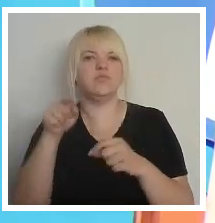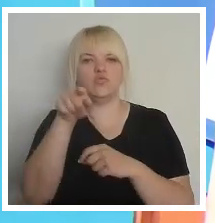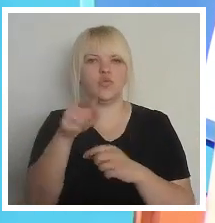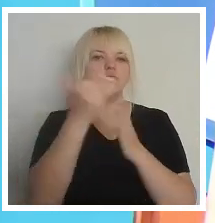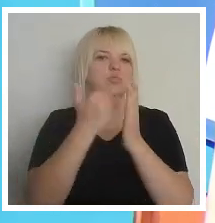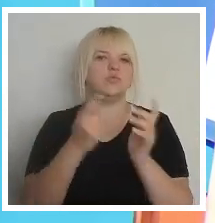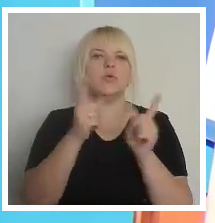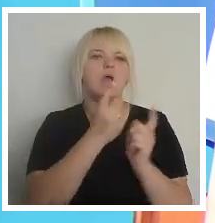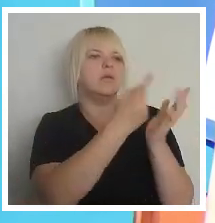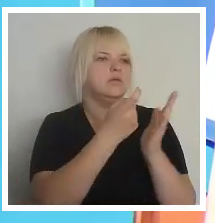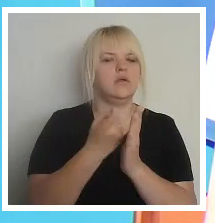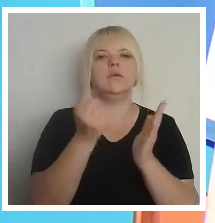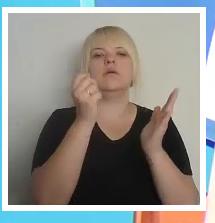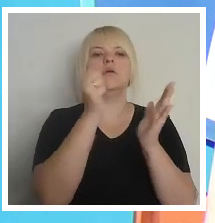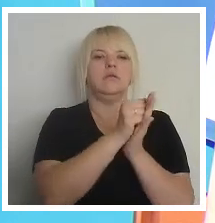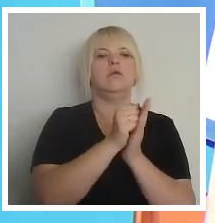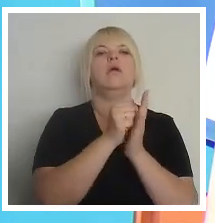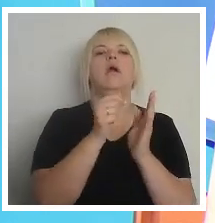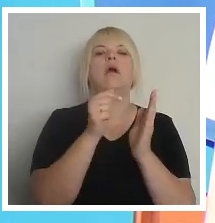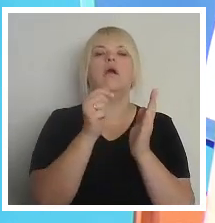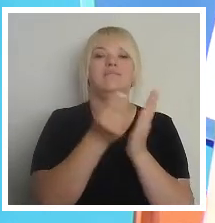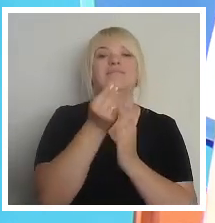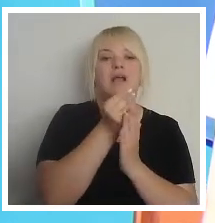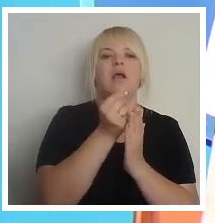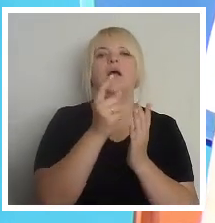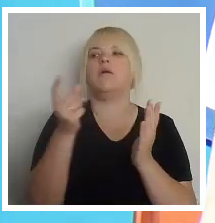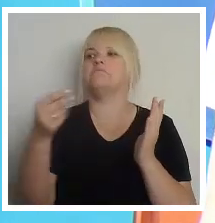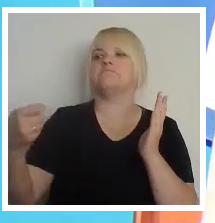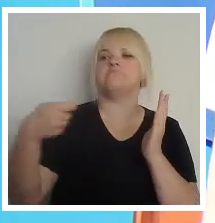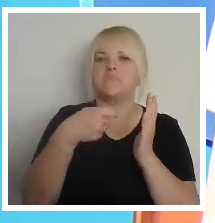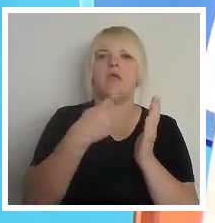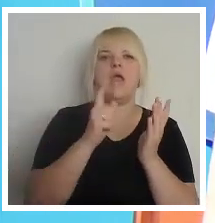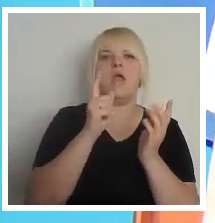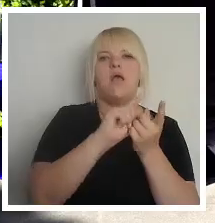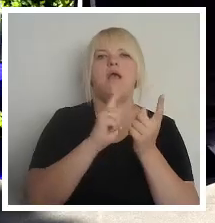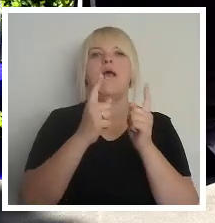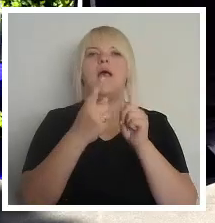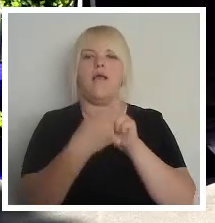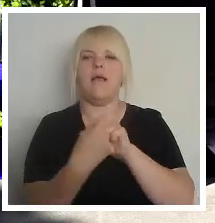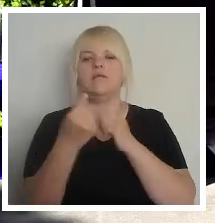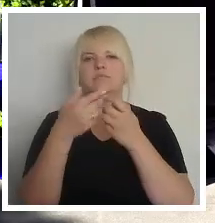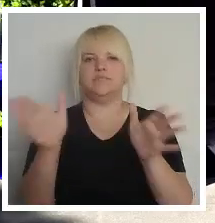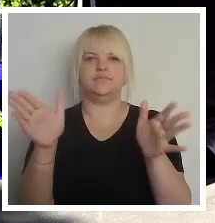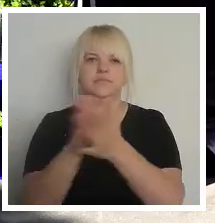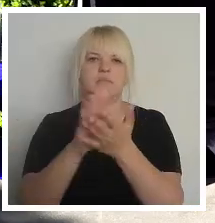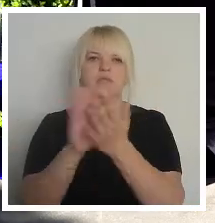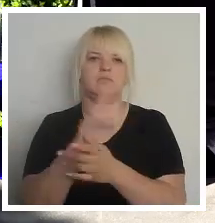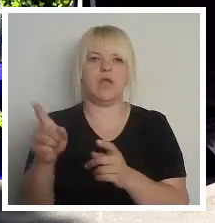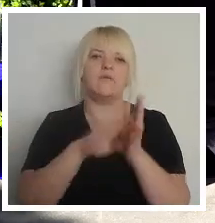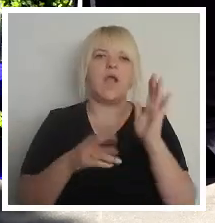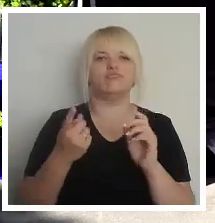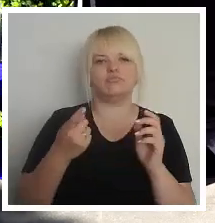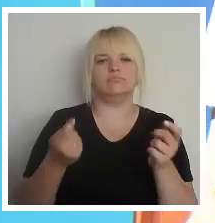saturu arī atbrīvojam, lai tā būtu visiem pieejama. Ja. Bet sanāk, ka par to saturu maksā, par to maksā vienkārši neauditoru.